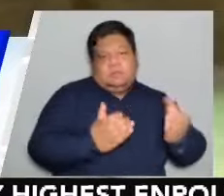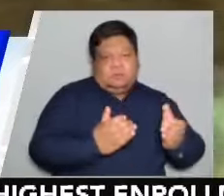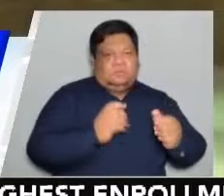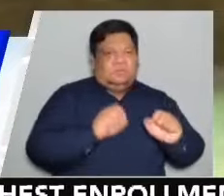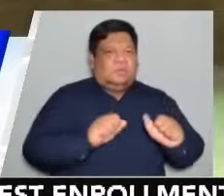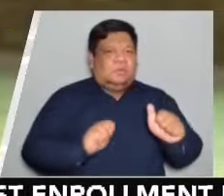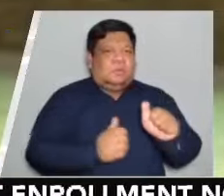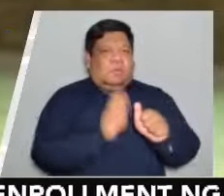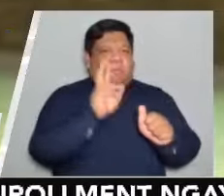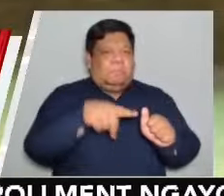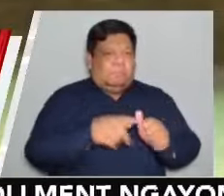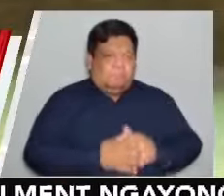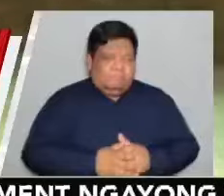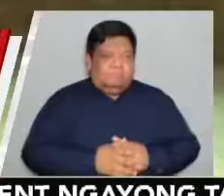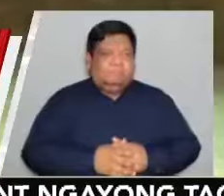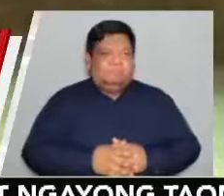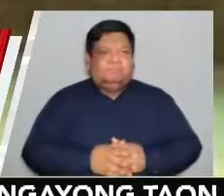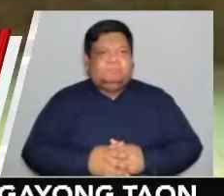makahabol